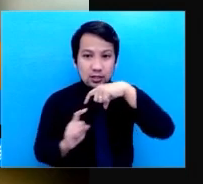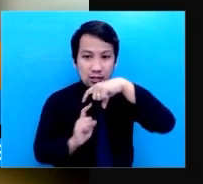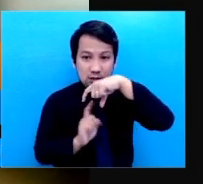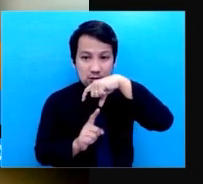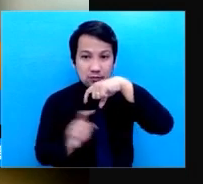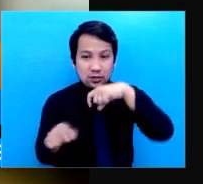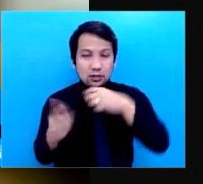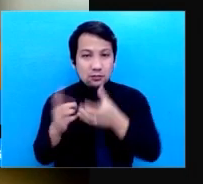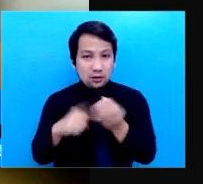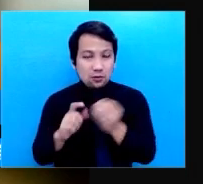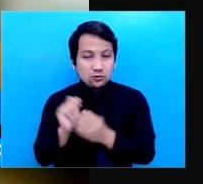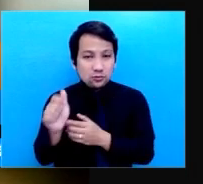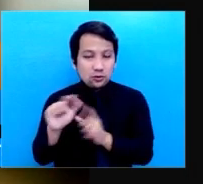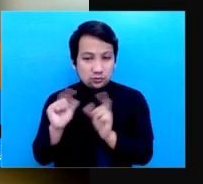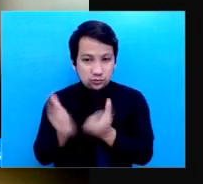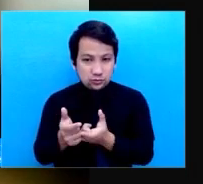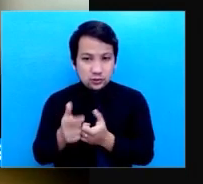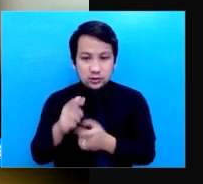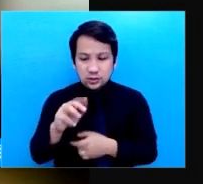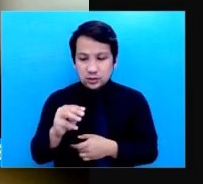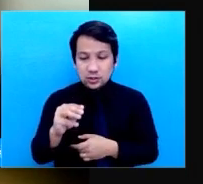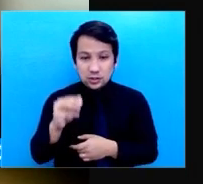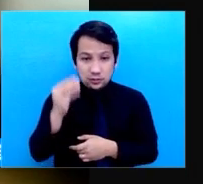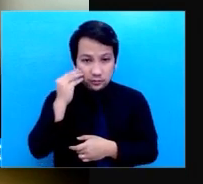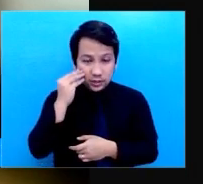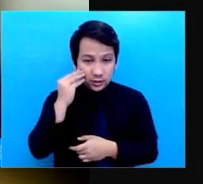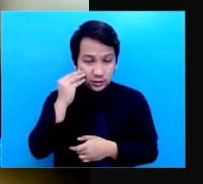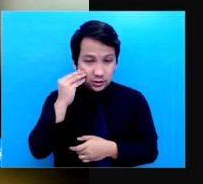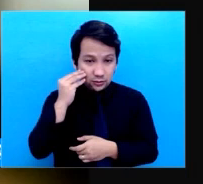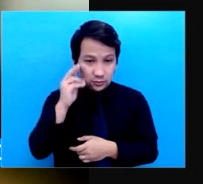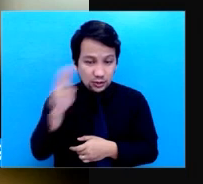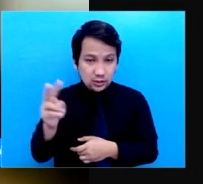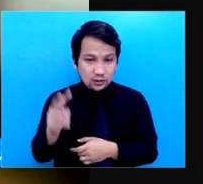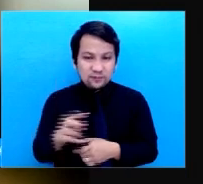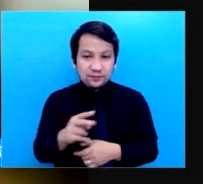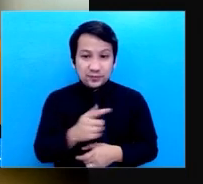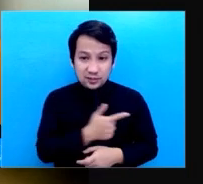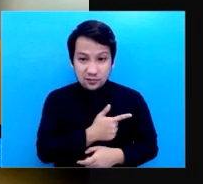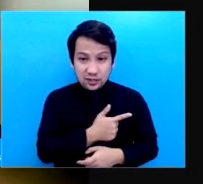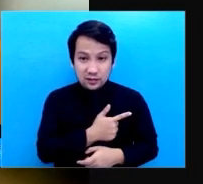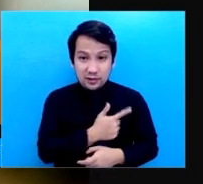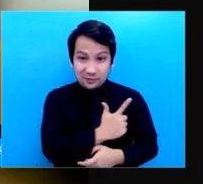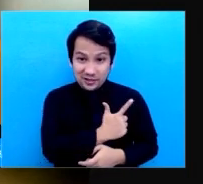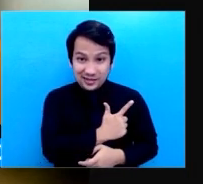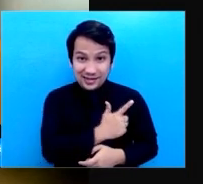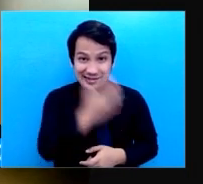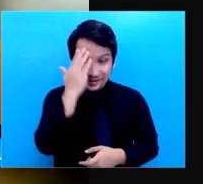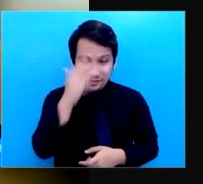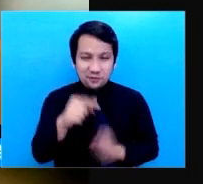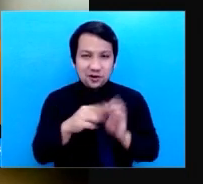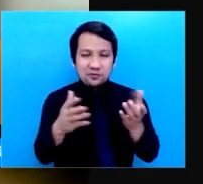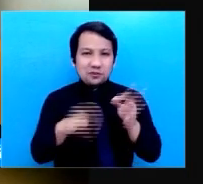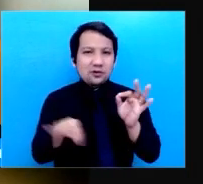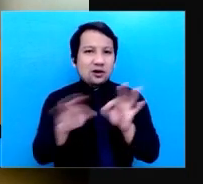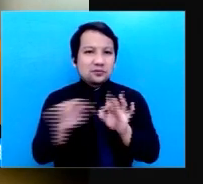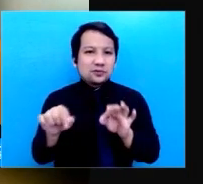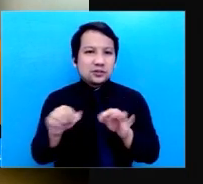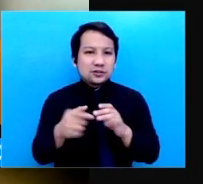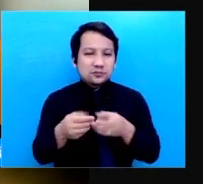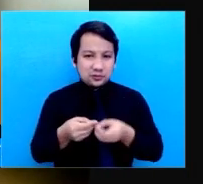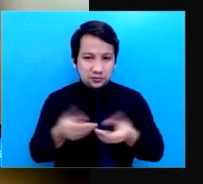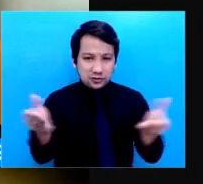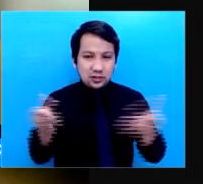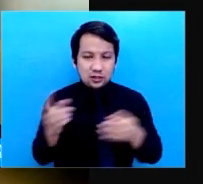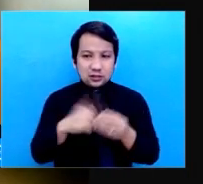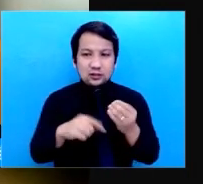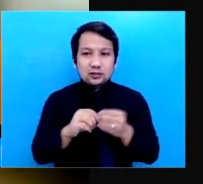dito. Samantala, kanina ng umaga ay kinumpirma sa atin ng NTC na ipinamahagi na rin nila ang ilang natitirang frequency. Kabilang dyan